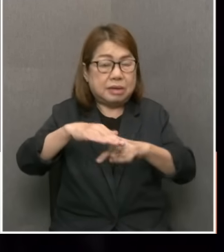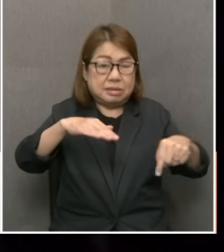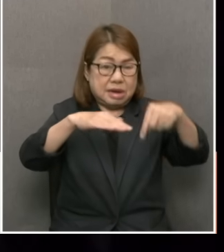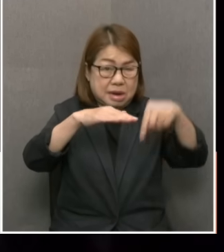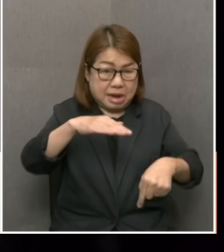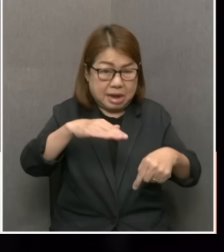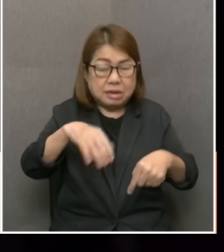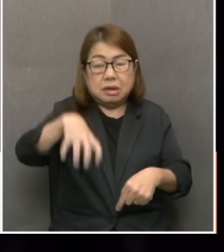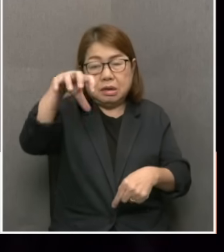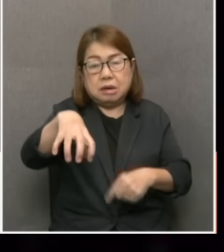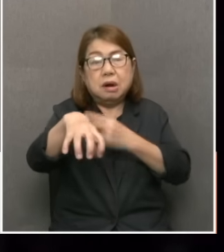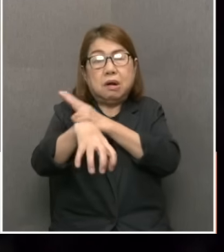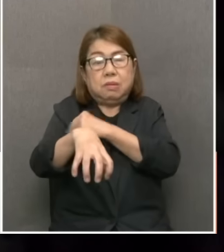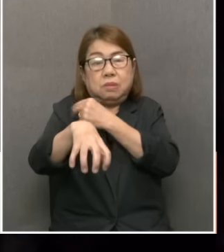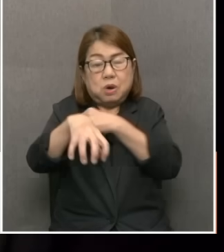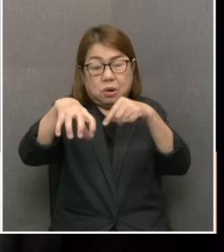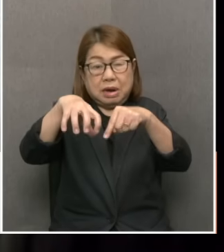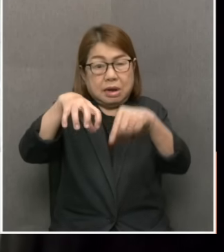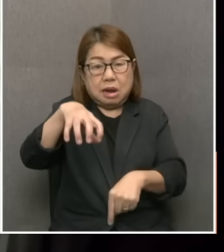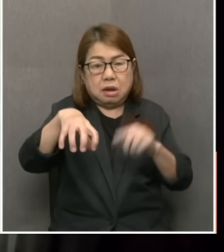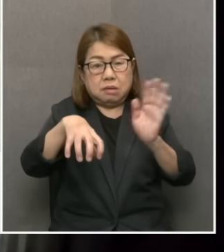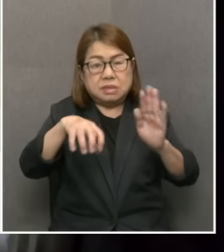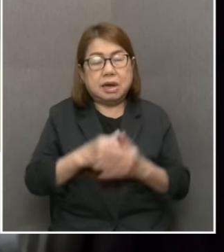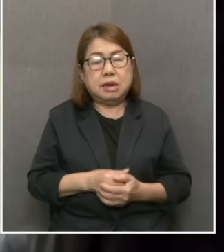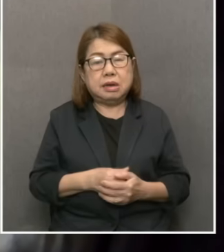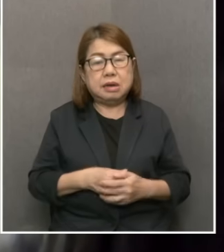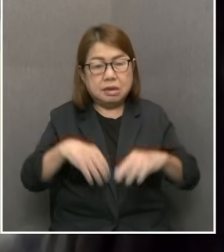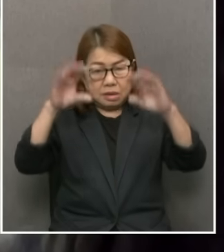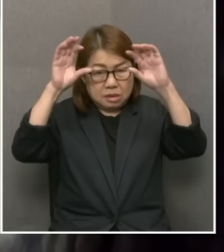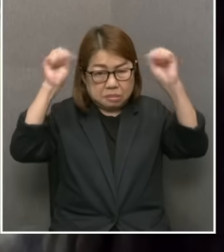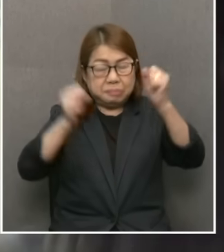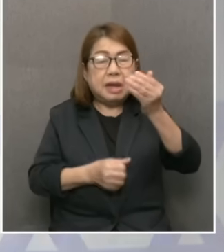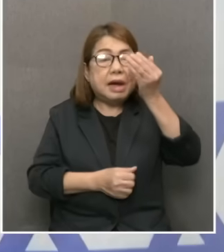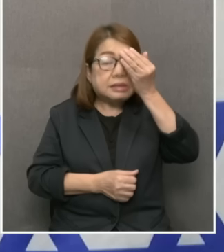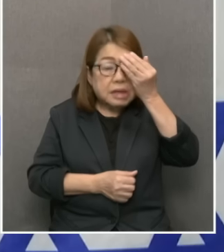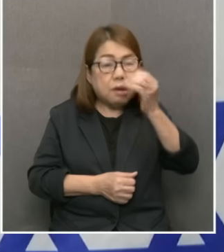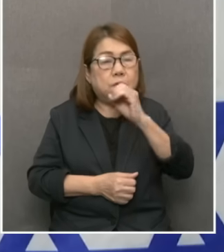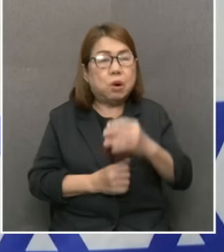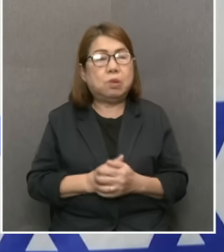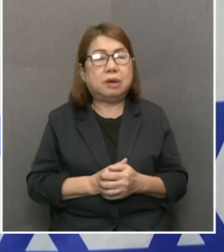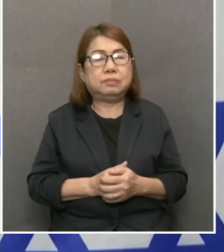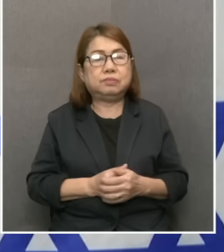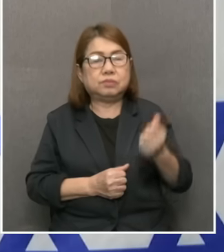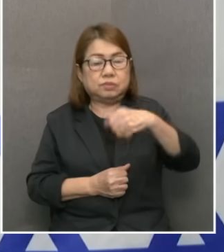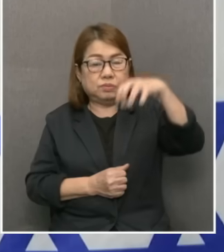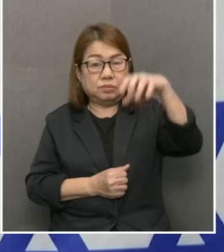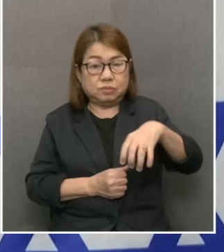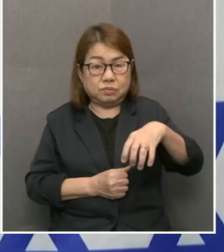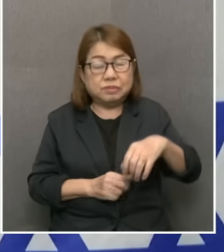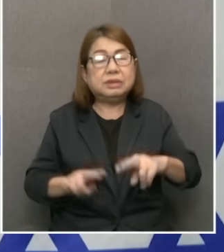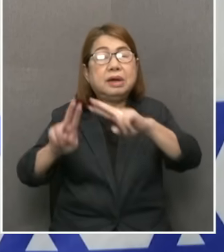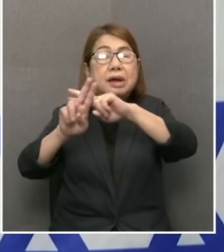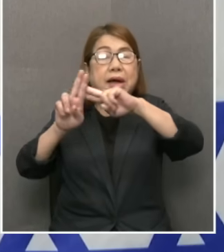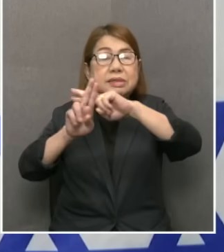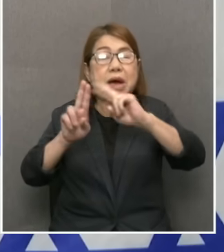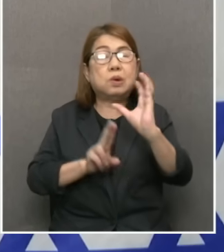าบาลครับด้านนายกรัฐมนตรีเบนจามินเนทันยาฮูของอิสราเอลระบุว่าองค์การกาชาดสากลหรือว่า ICRC